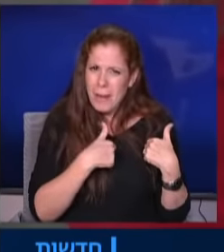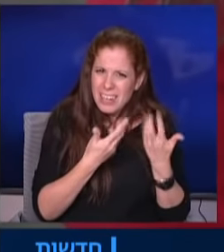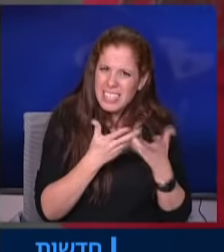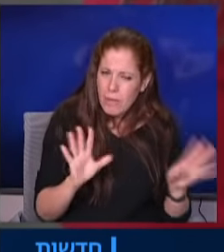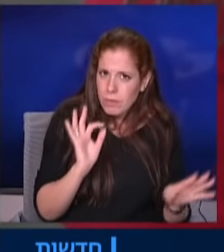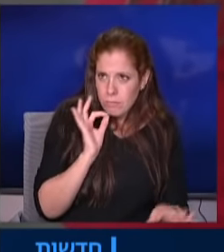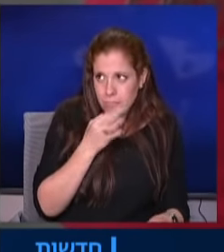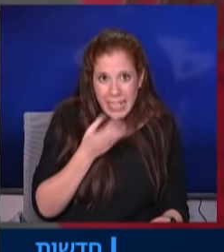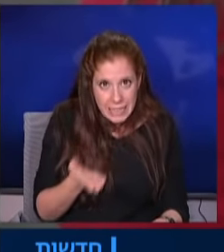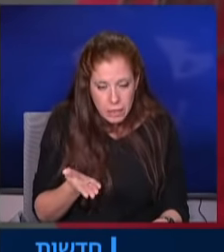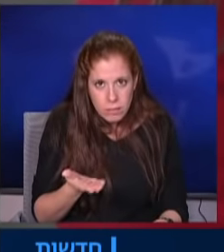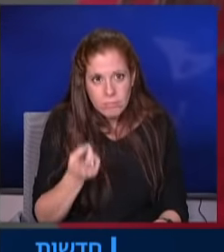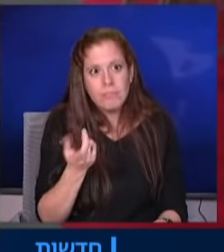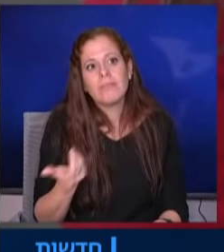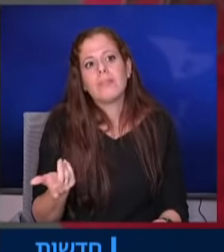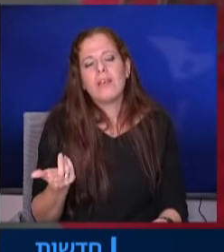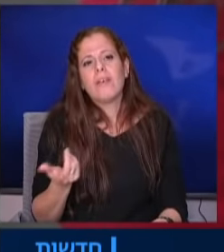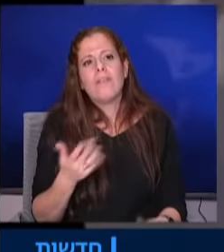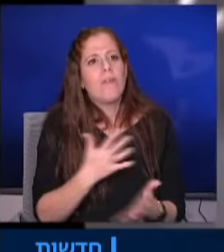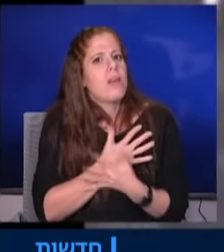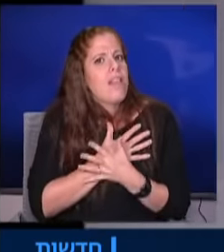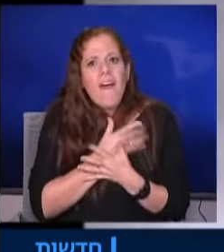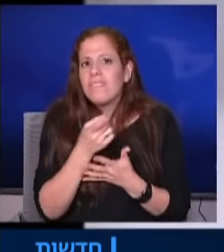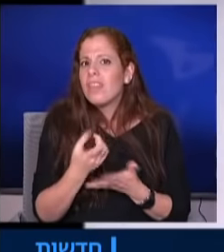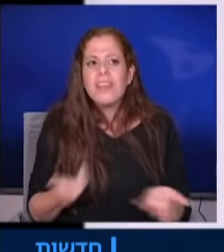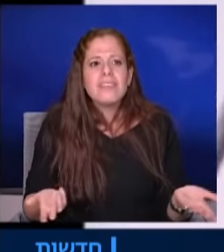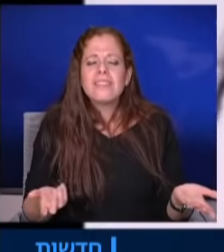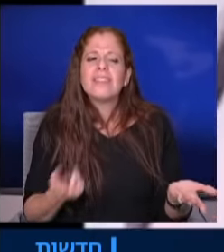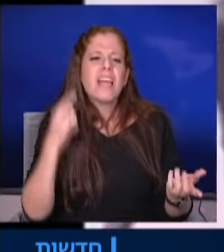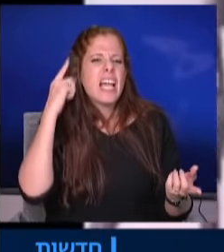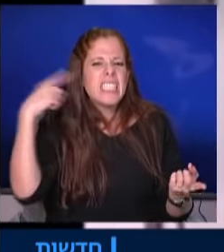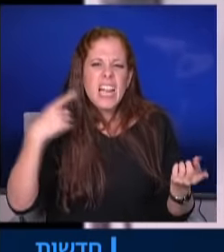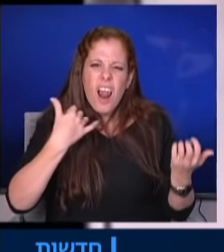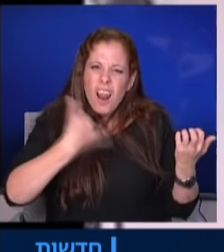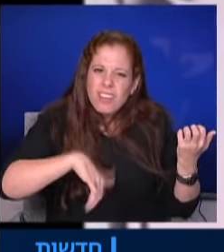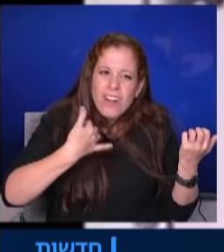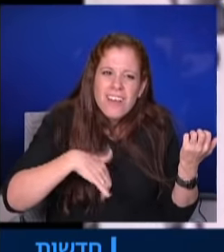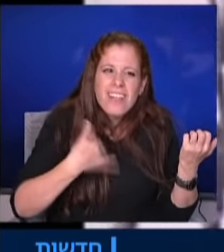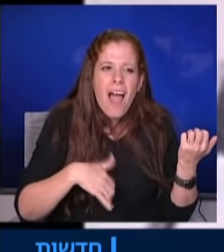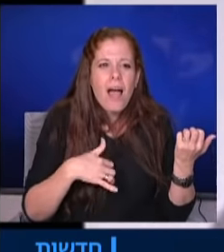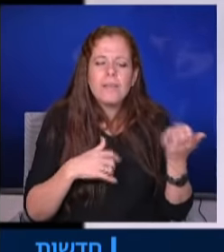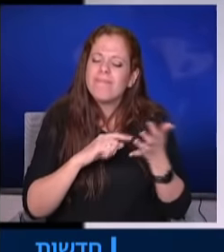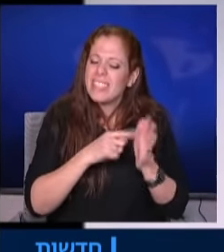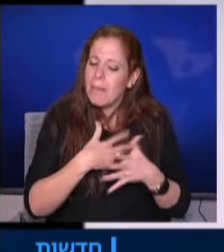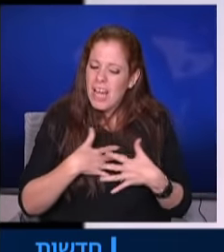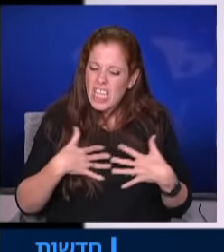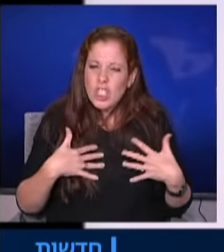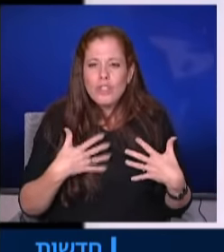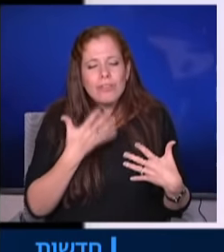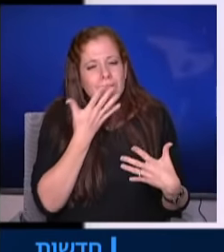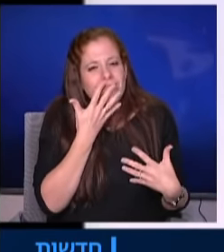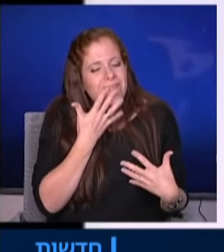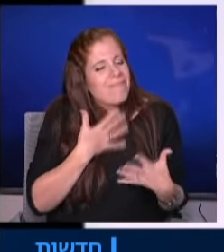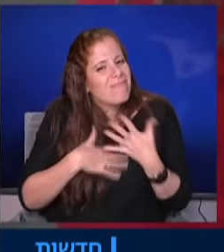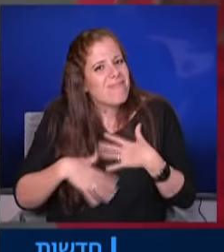know, at a young age, and I fell in love with it. Just the guitar sound, it made me feel actually warm and